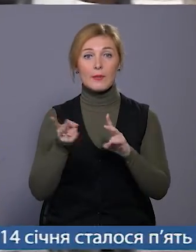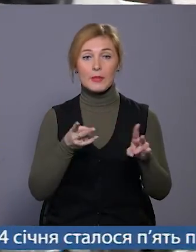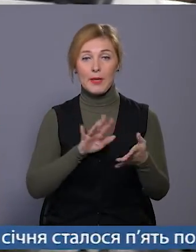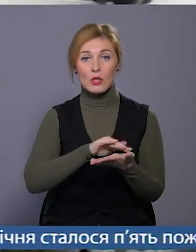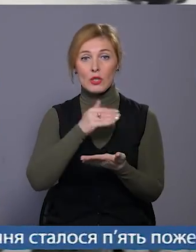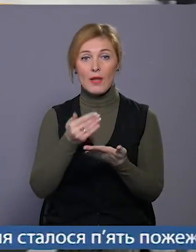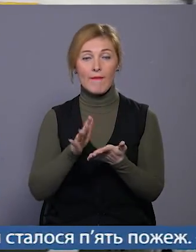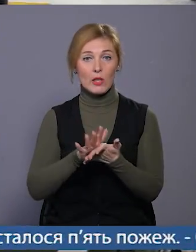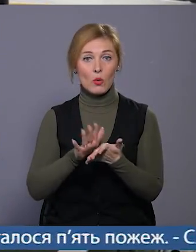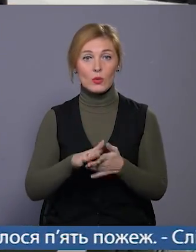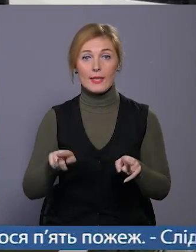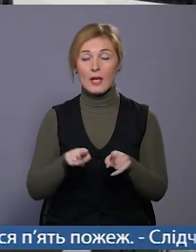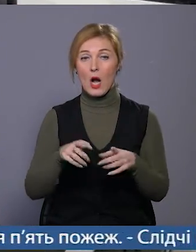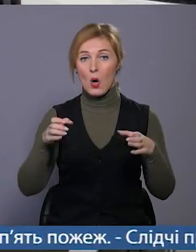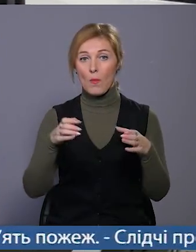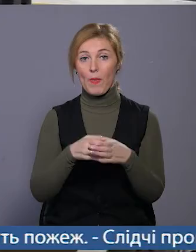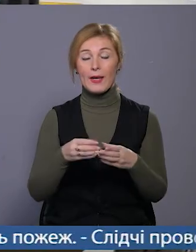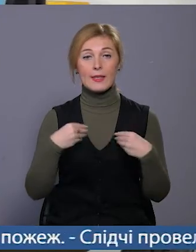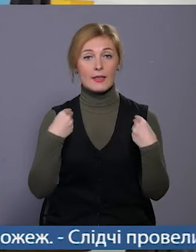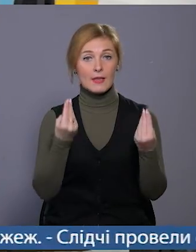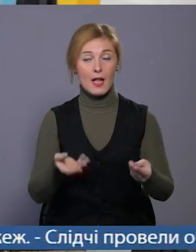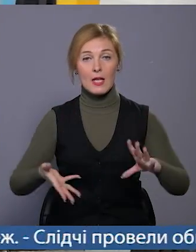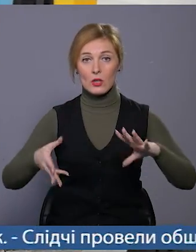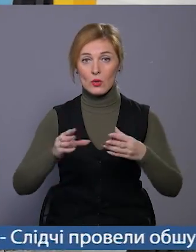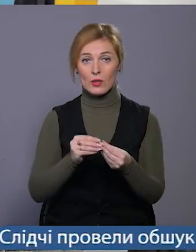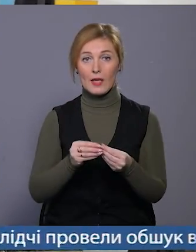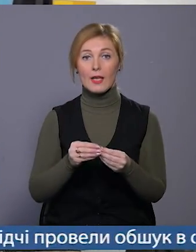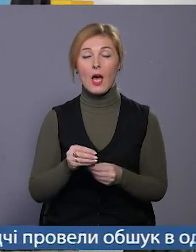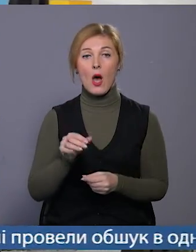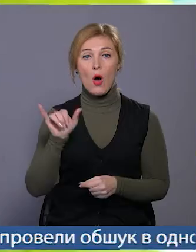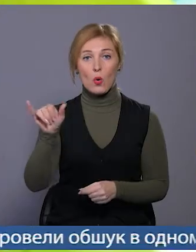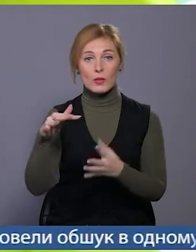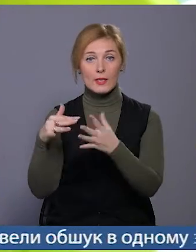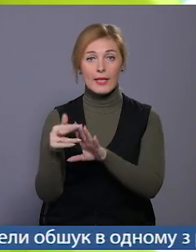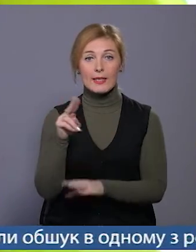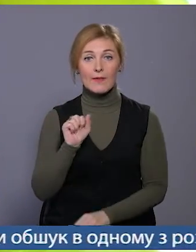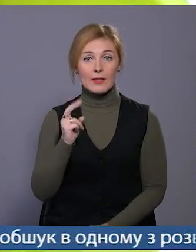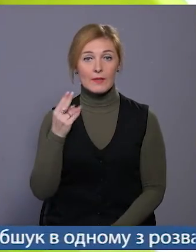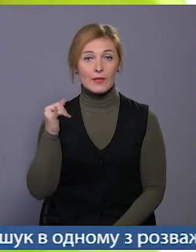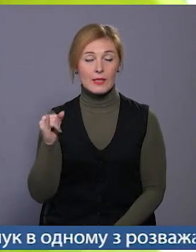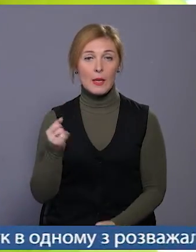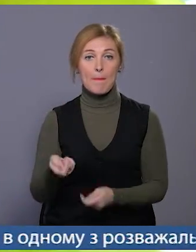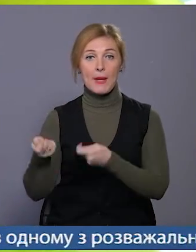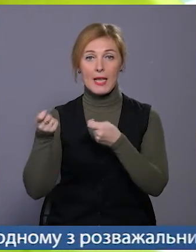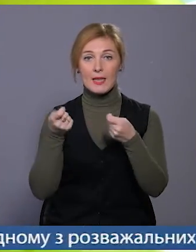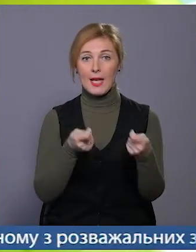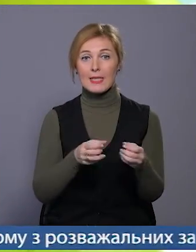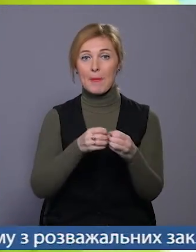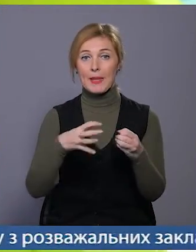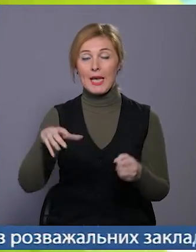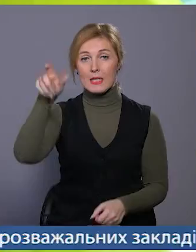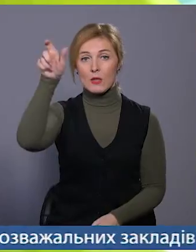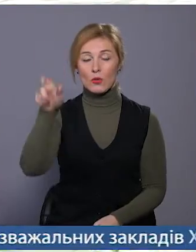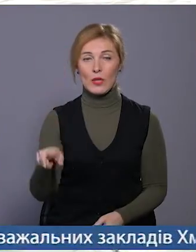інформаційна кампанія швидше за все дала результат. Адже у Давидківцях за першу годину роботи в екобус принесли відходи